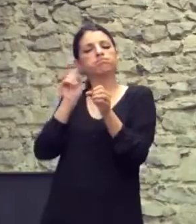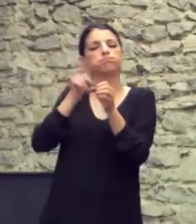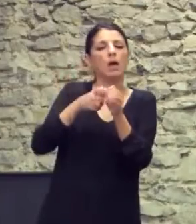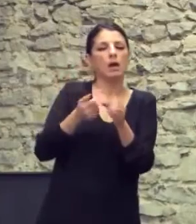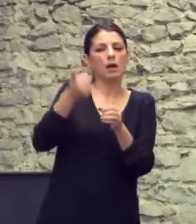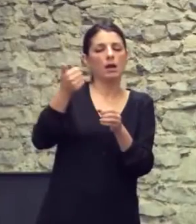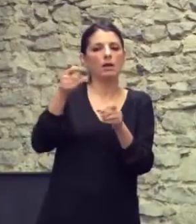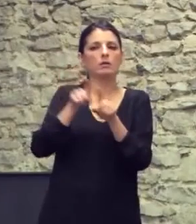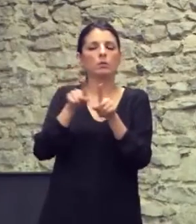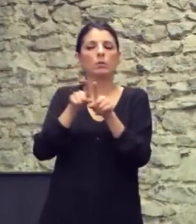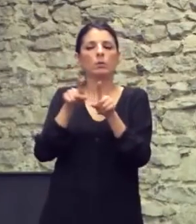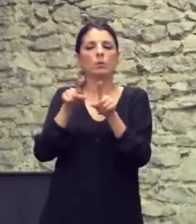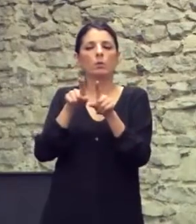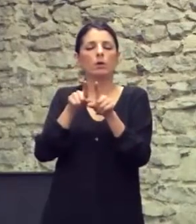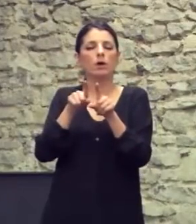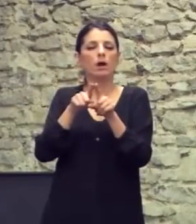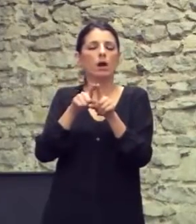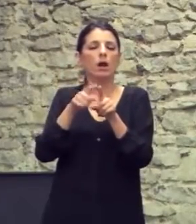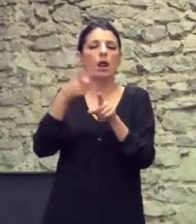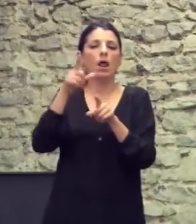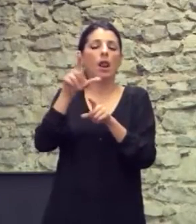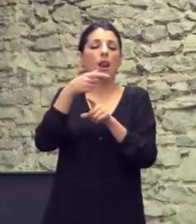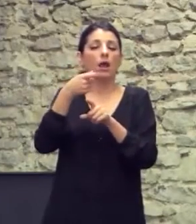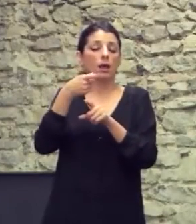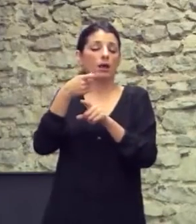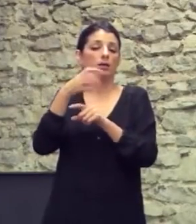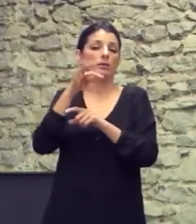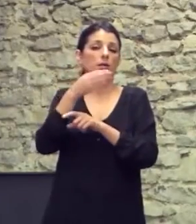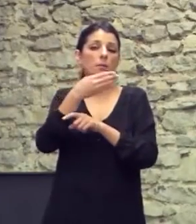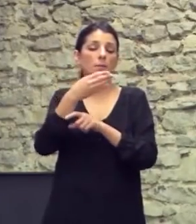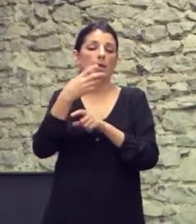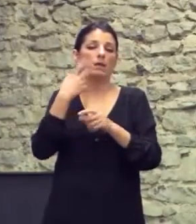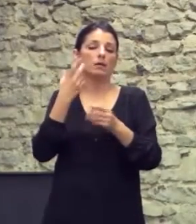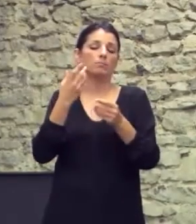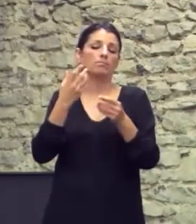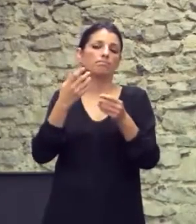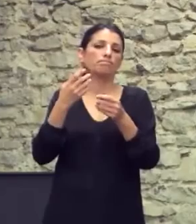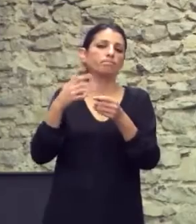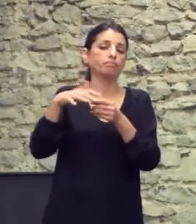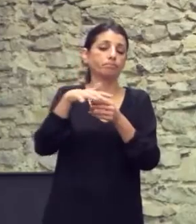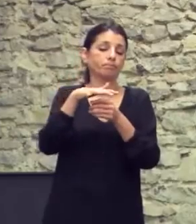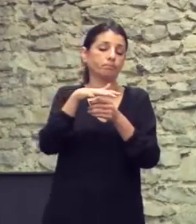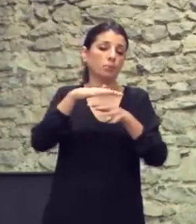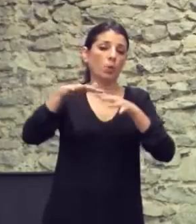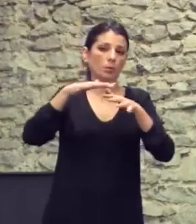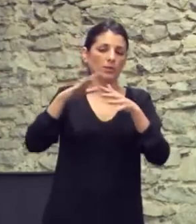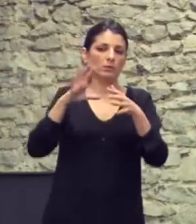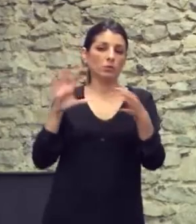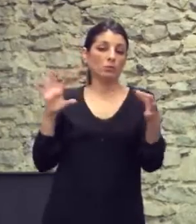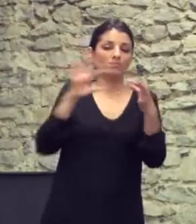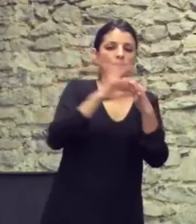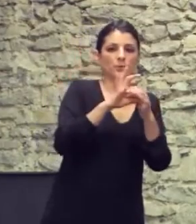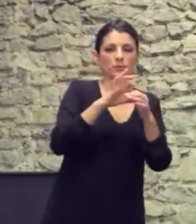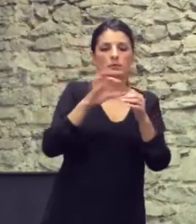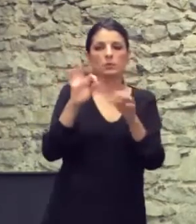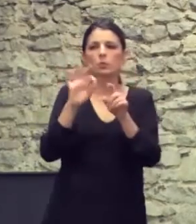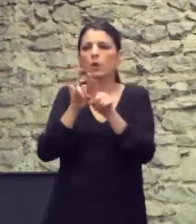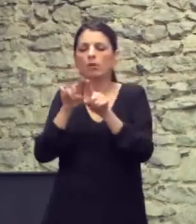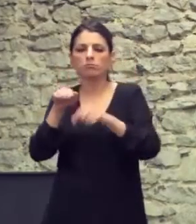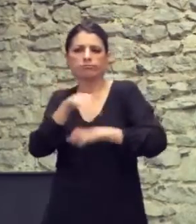nola aktivismo LGTB aktivismoa alde batetik eta aktivismo feminista askotan beste alde batetik, eta bai akademian,